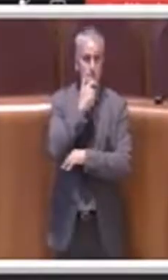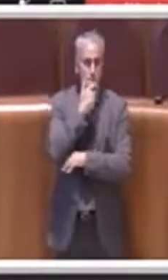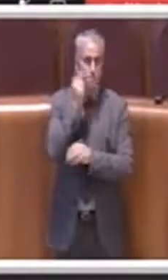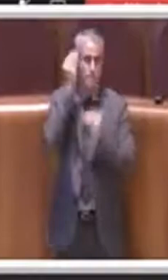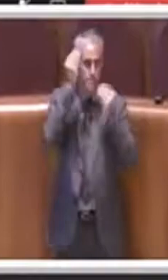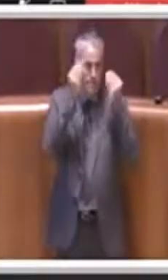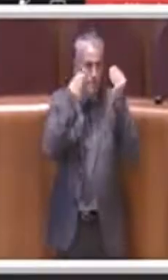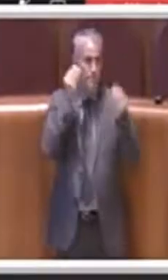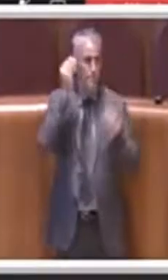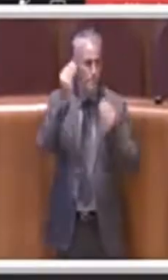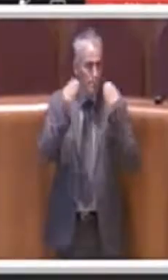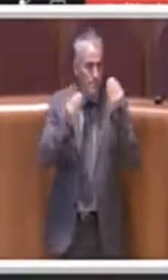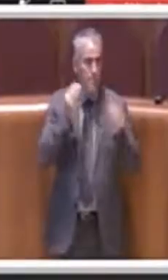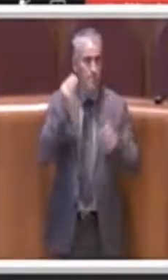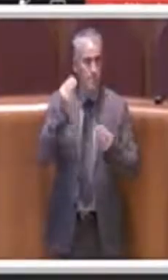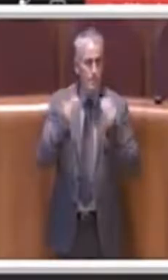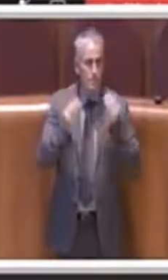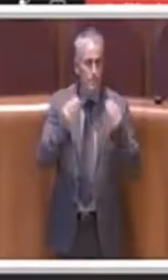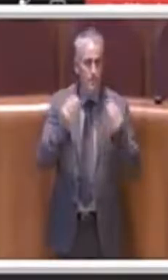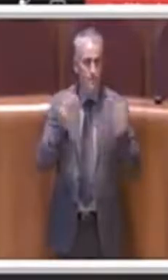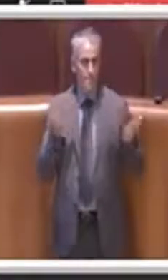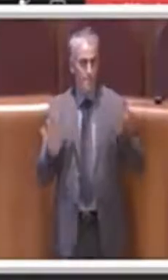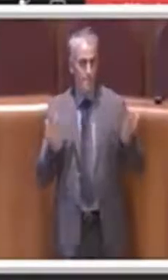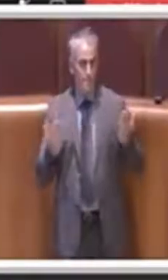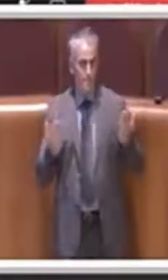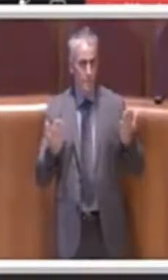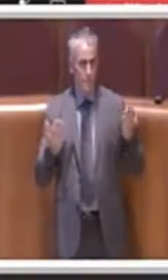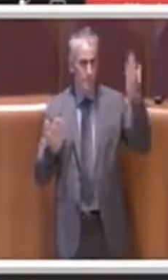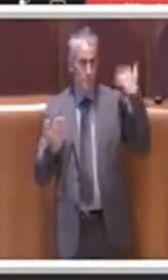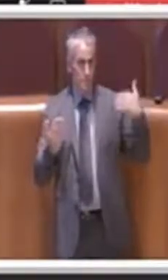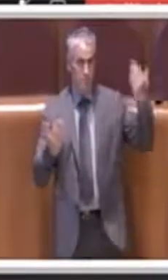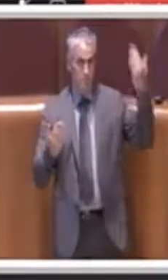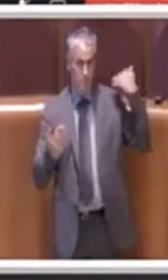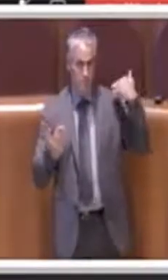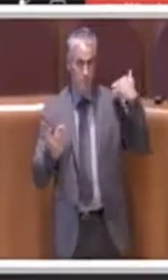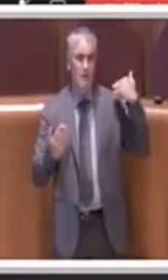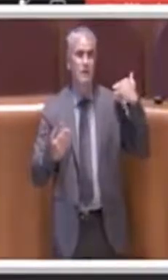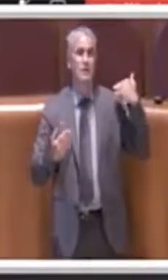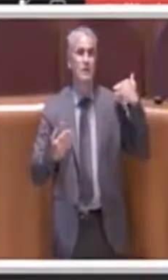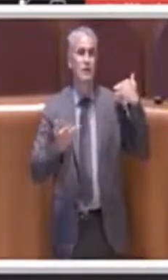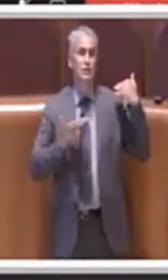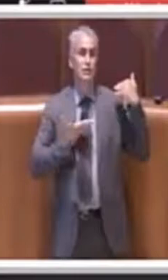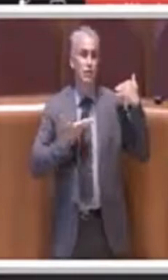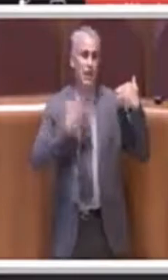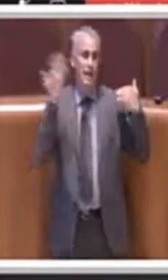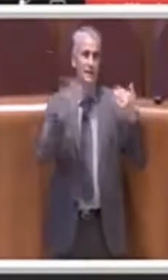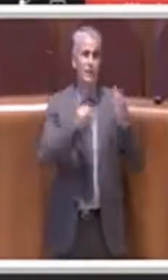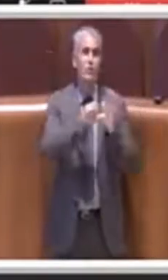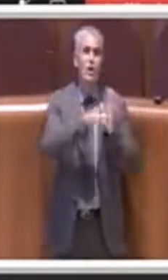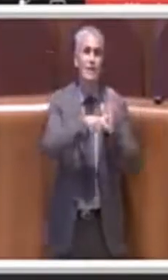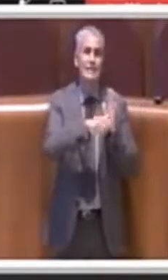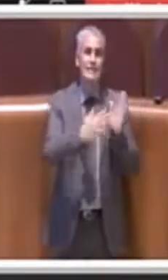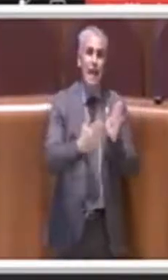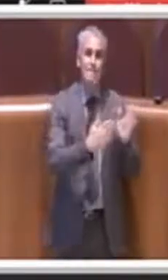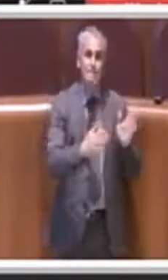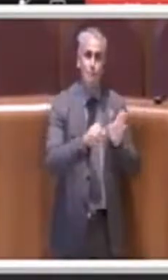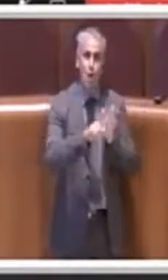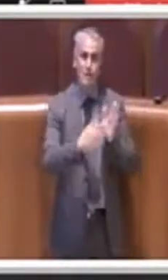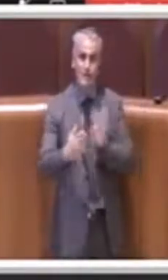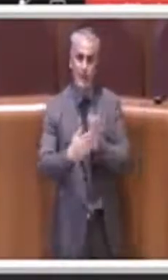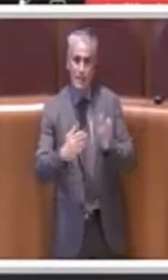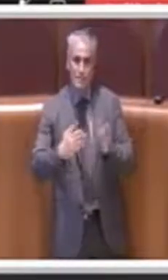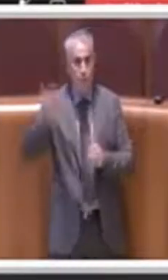che sicuramente rispetto al pregresso, se pensiamo soltanto alle tempistiche con cui venivano